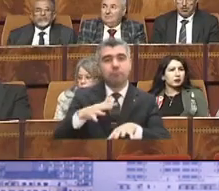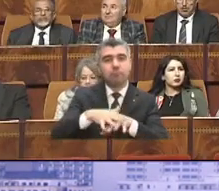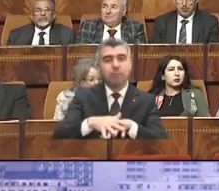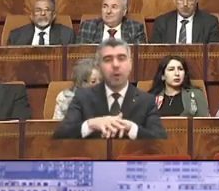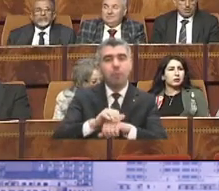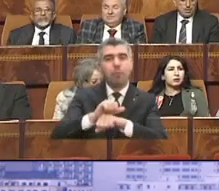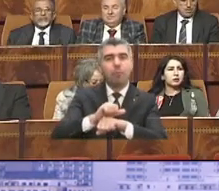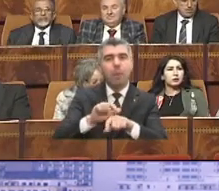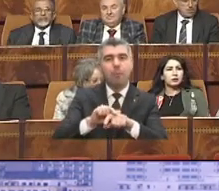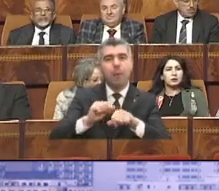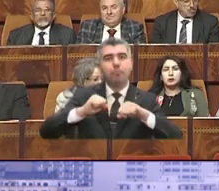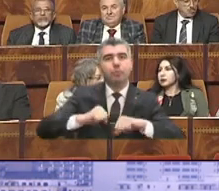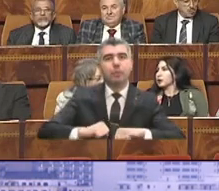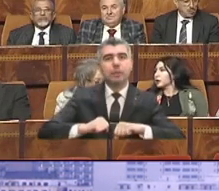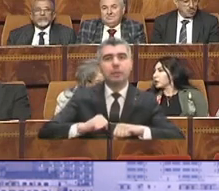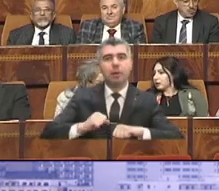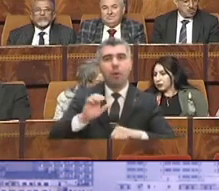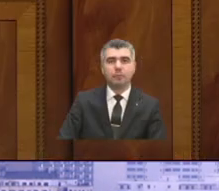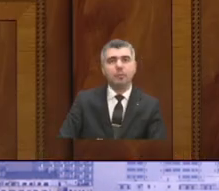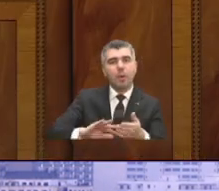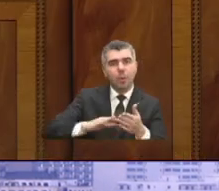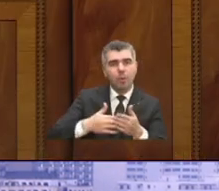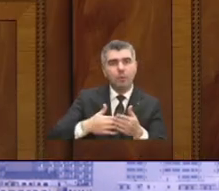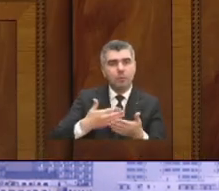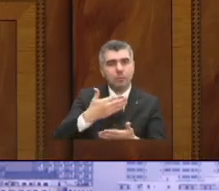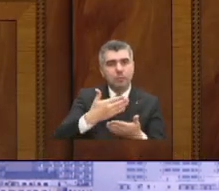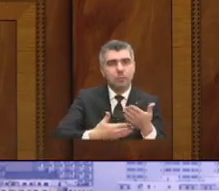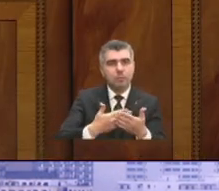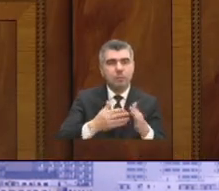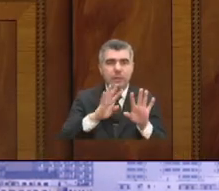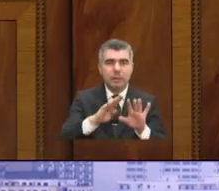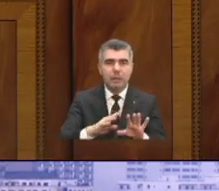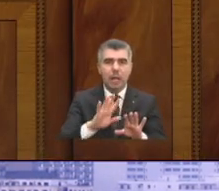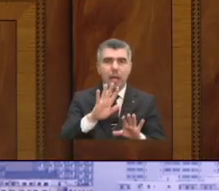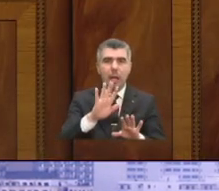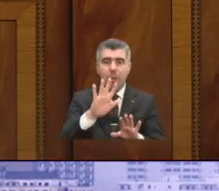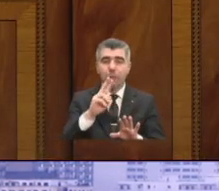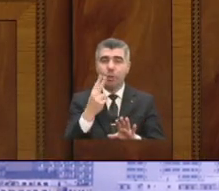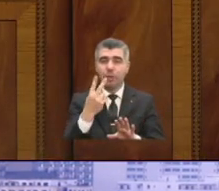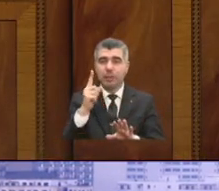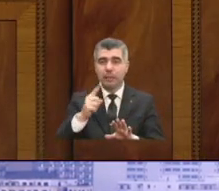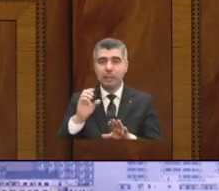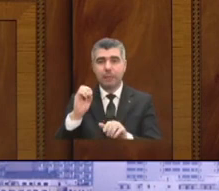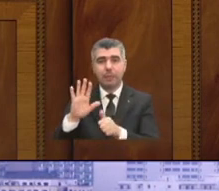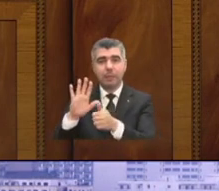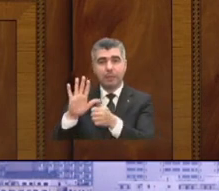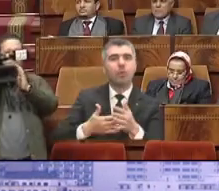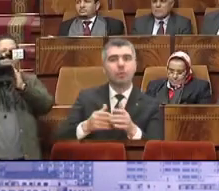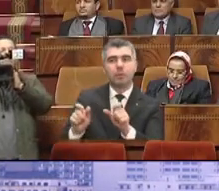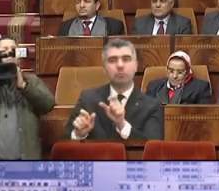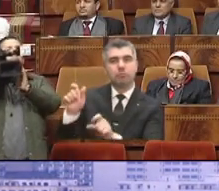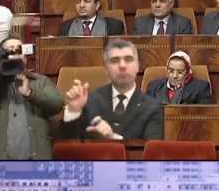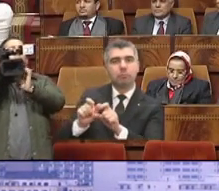التي تجاوزت 16% كما اشرتم استاذ برويس اجابه على سؤالكم تتميز الدوره الخريفيه بان